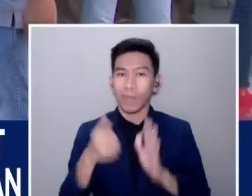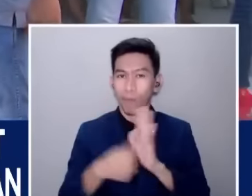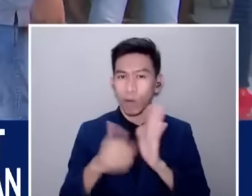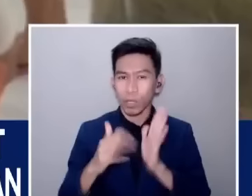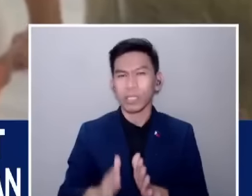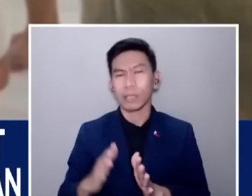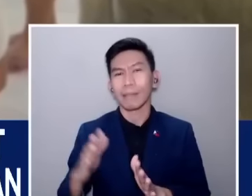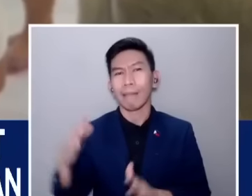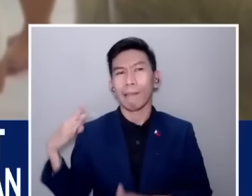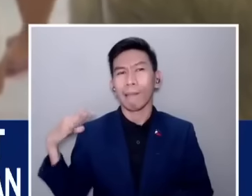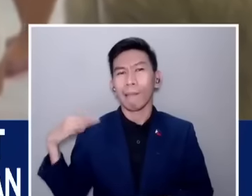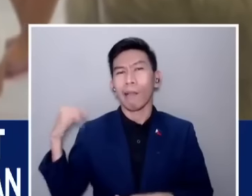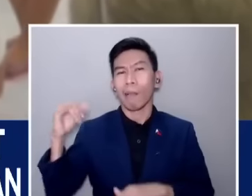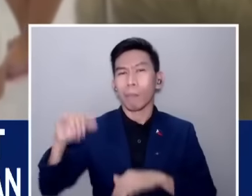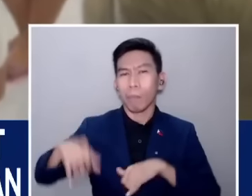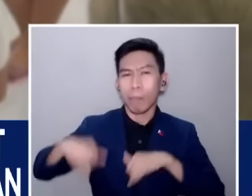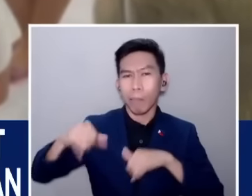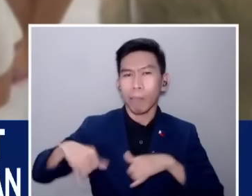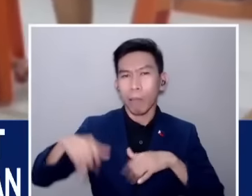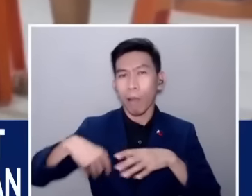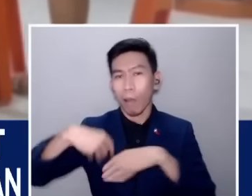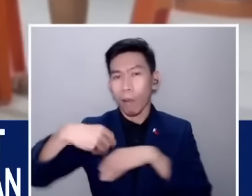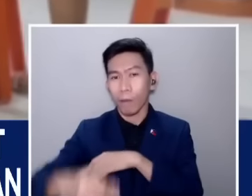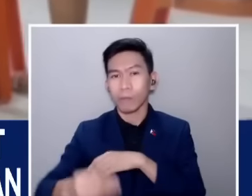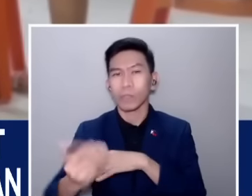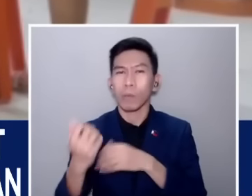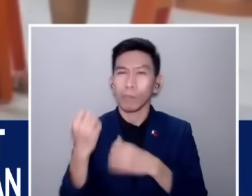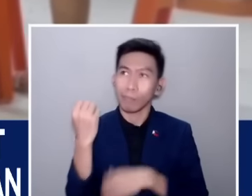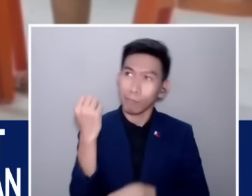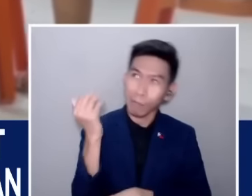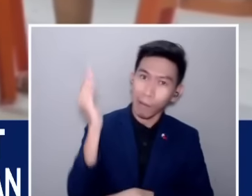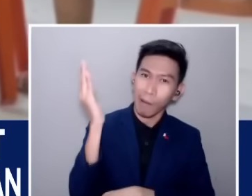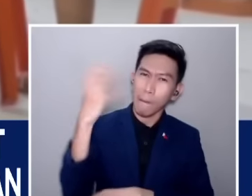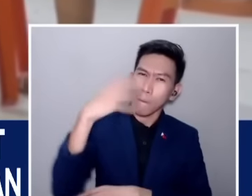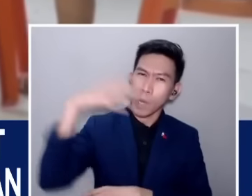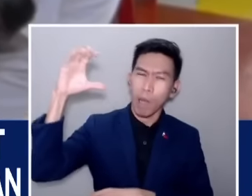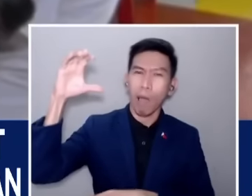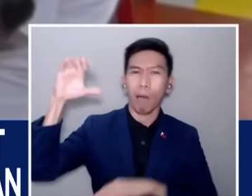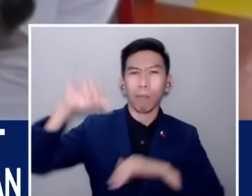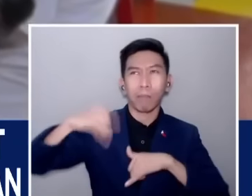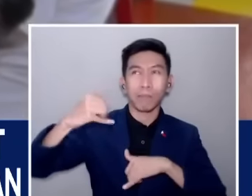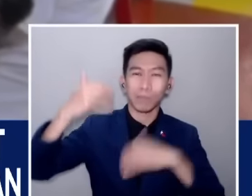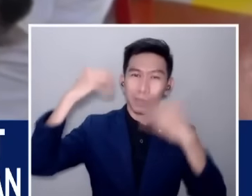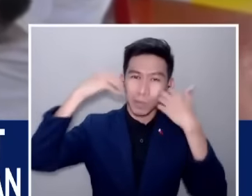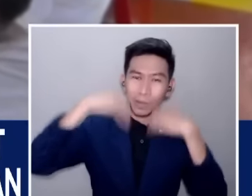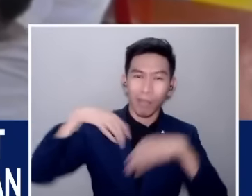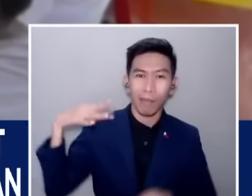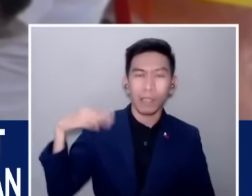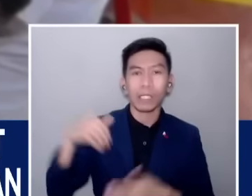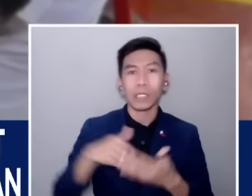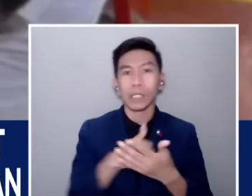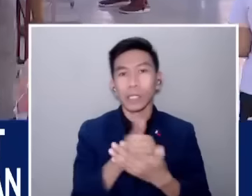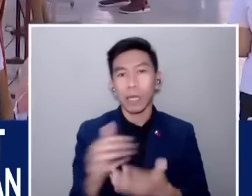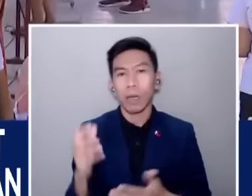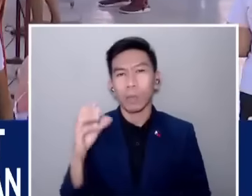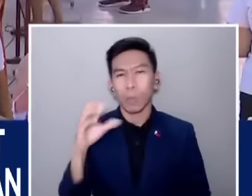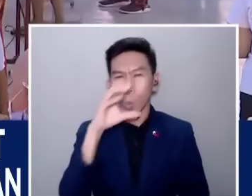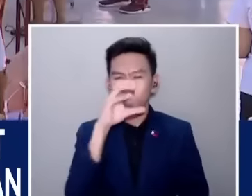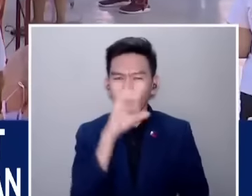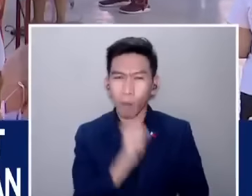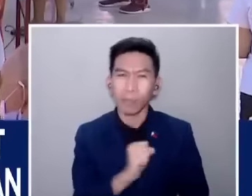husto ang pila sa labas. Marami ang nabilad kanina sa araw habang naghihintay. May ilang matatandang dumaing naman ng pagkahilo dahil sa